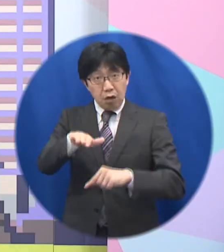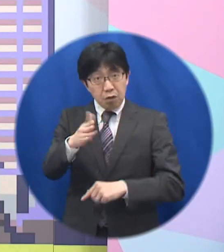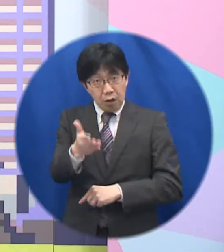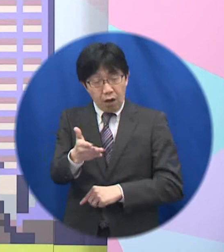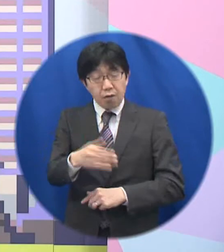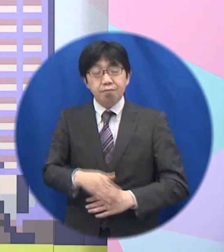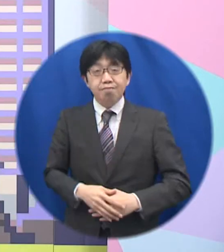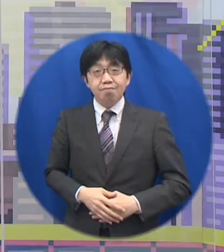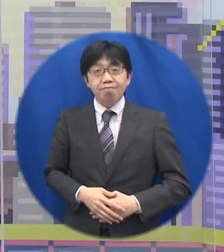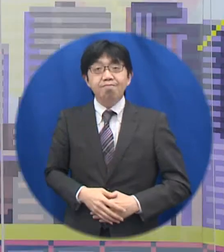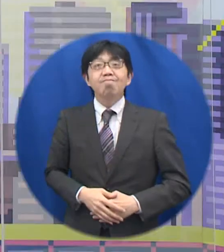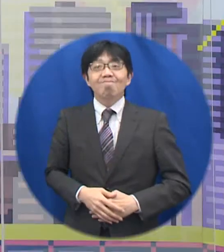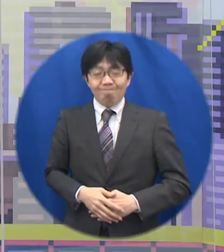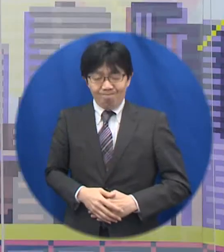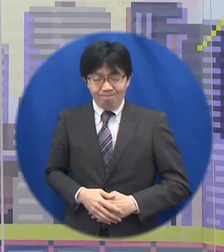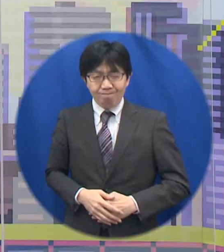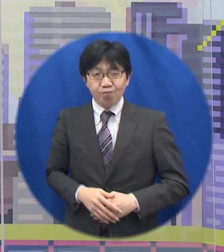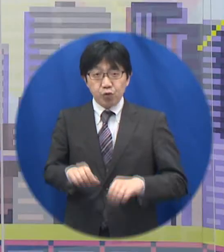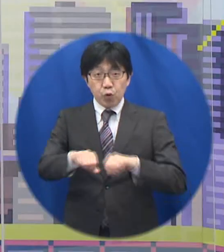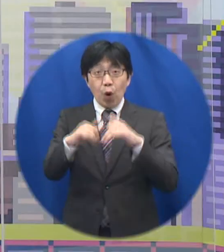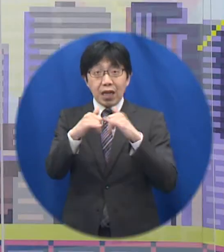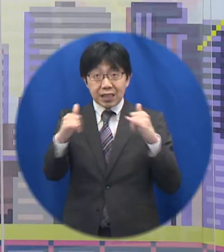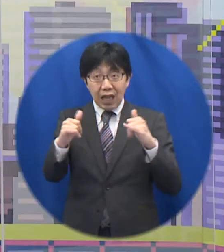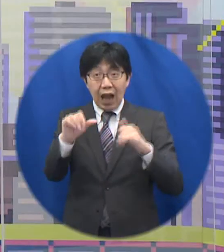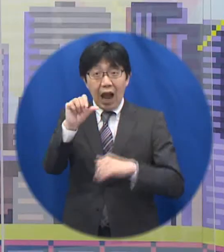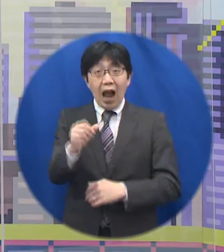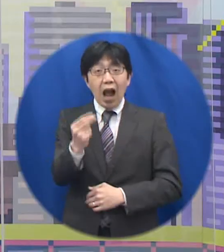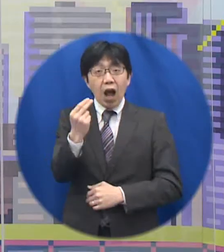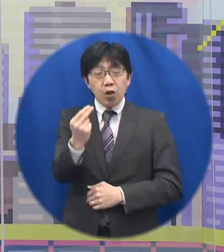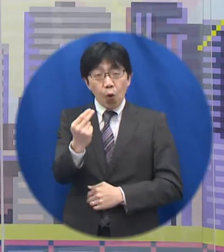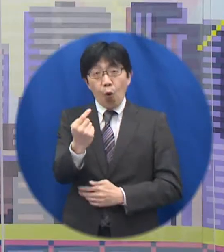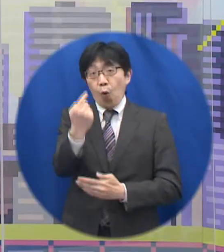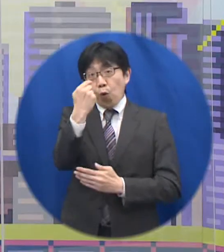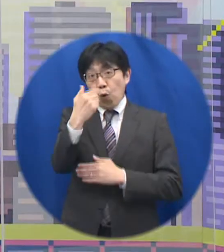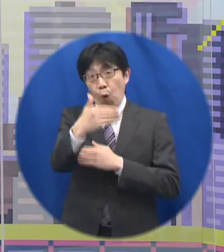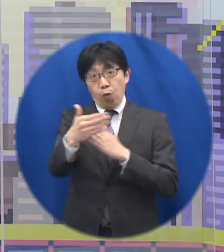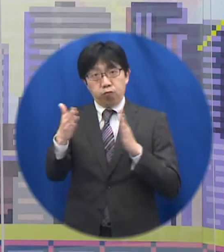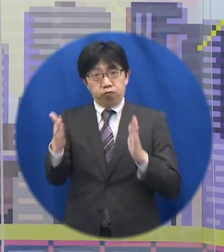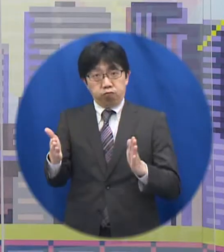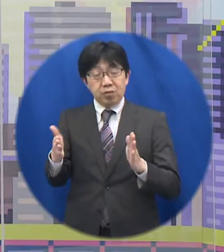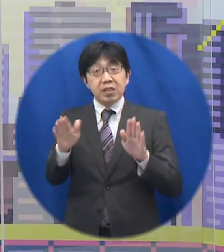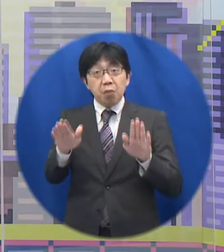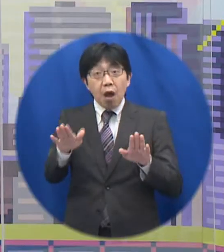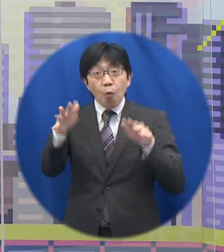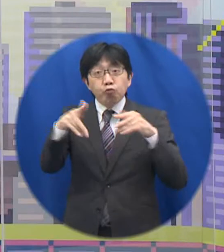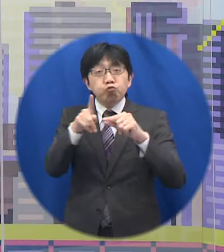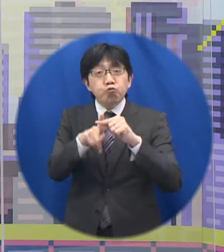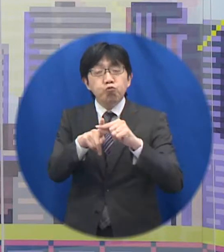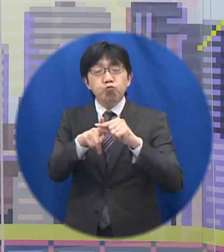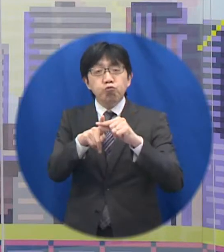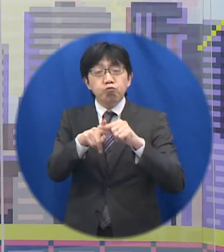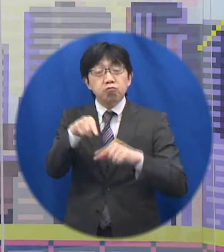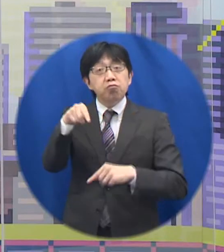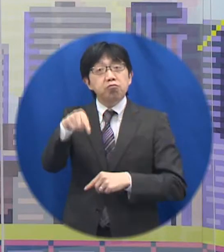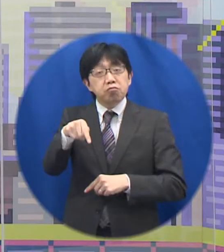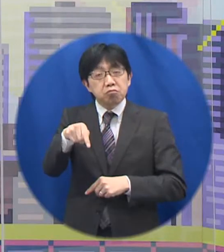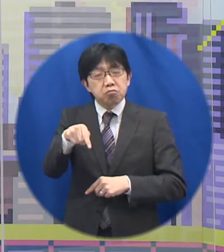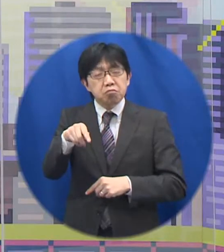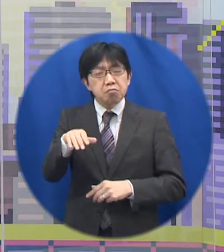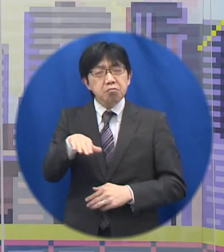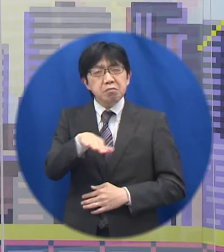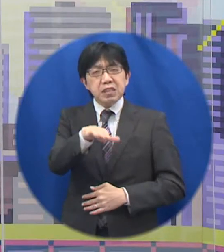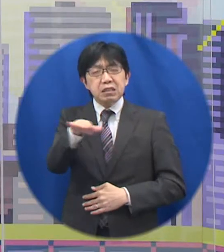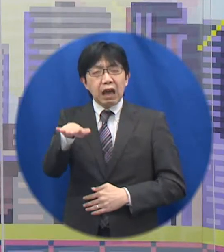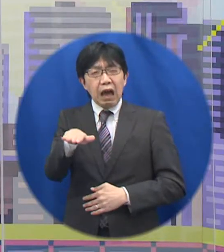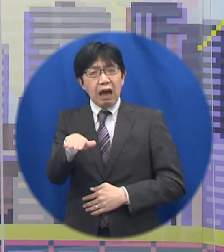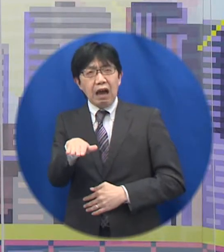か？ はい、障害者アート教室が今まさに募集中です。 はい、 アート教室というと